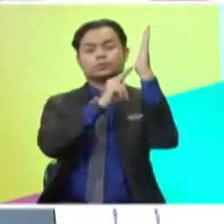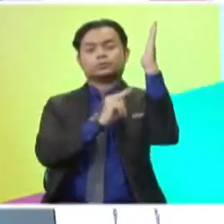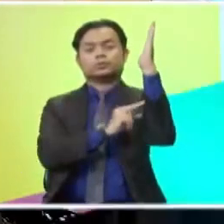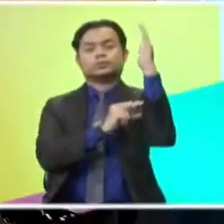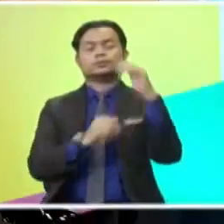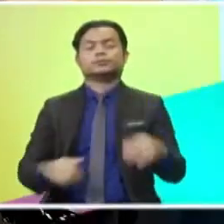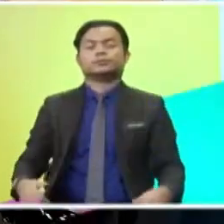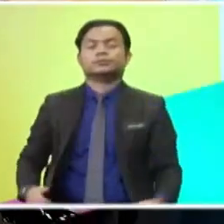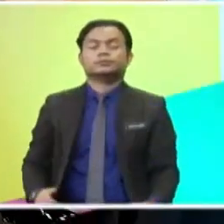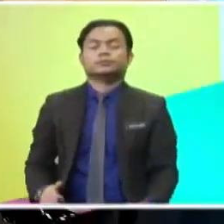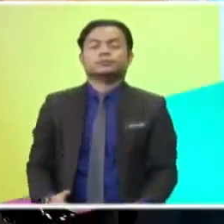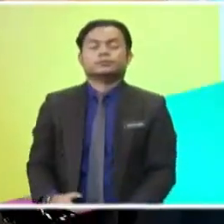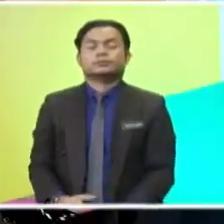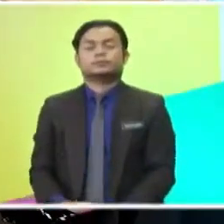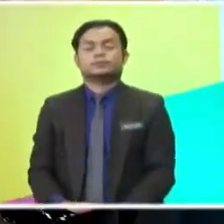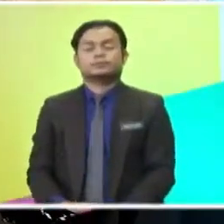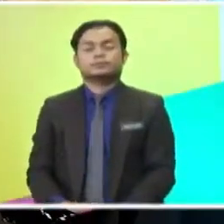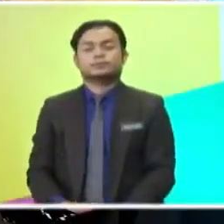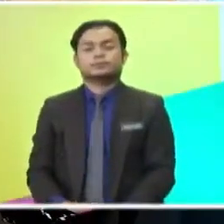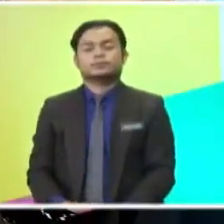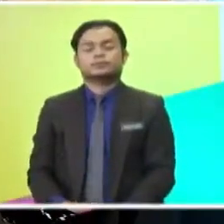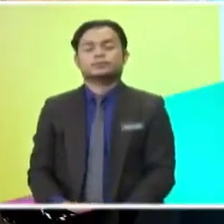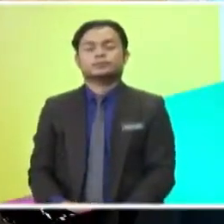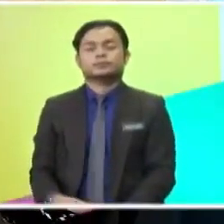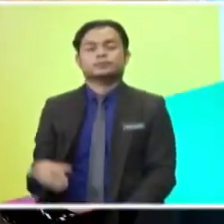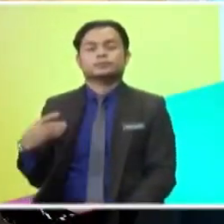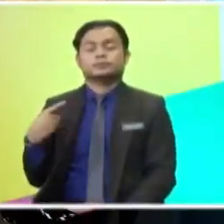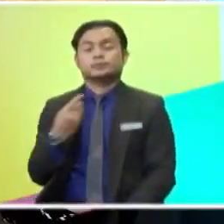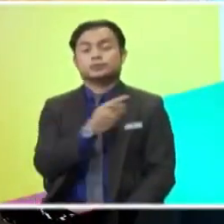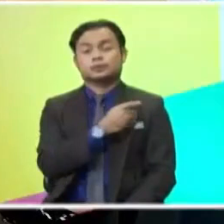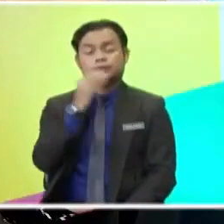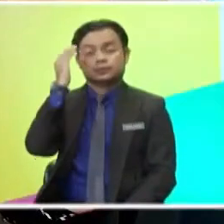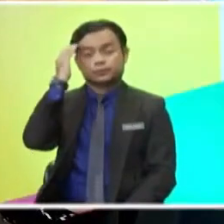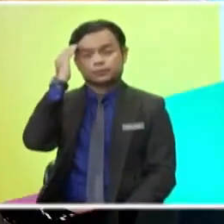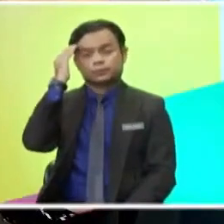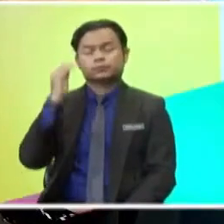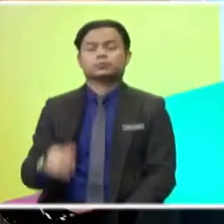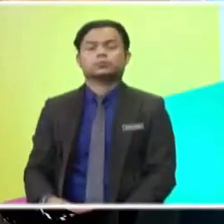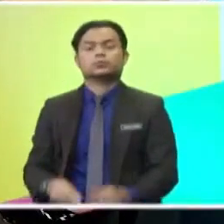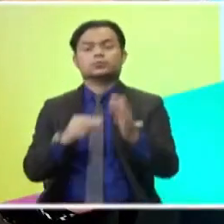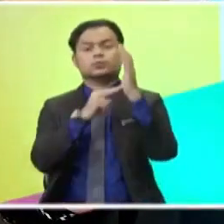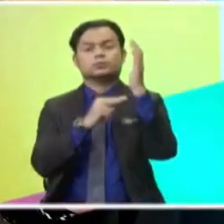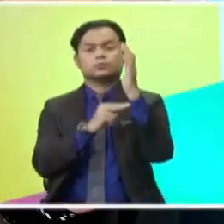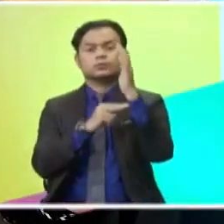segi perundangan, kita tahu, ya, rang undang-undang yang dibentangkan di Dewan Negara dan Dewan Rakyat